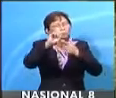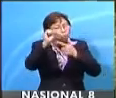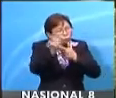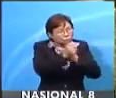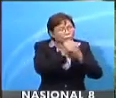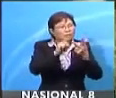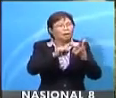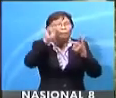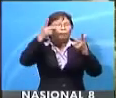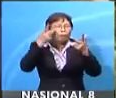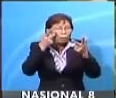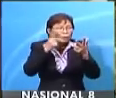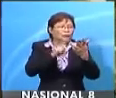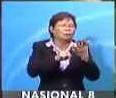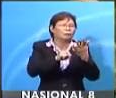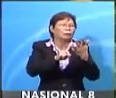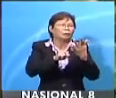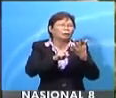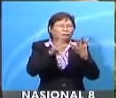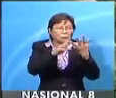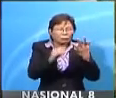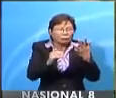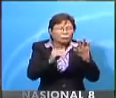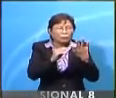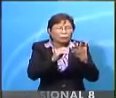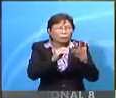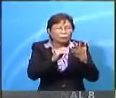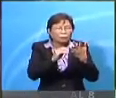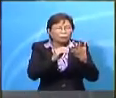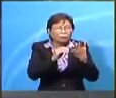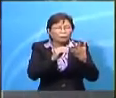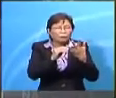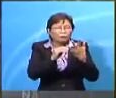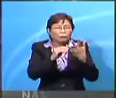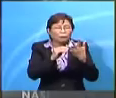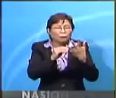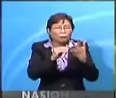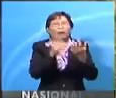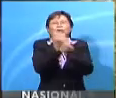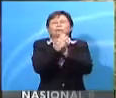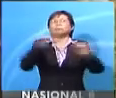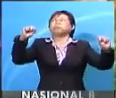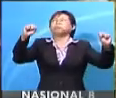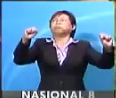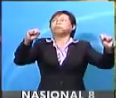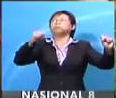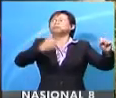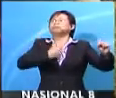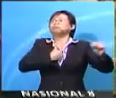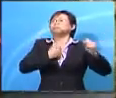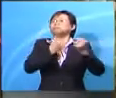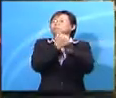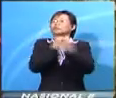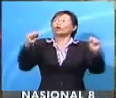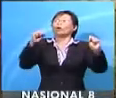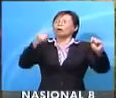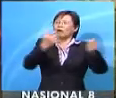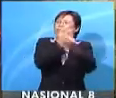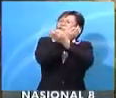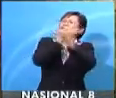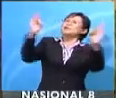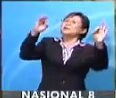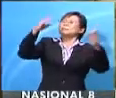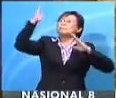sosial, politik, tetapi juga soal kedaulatan, sovereignty negara kita. Apakah